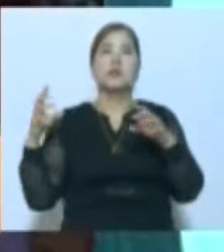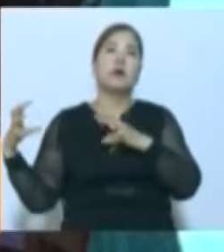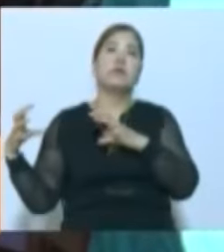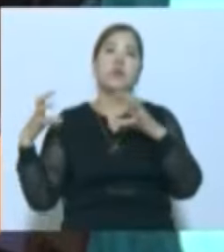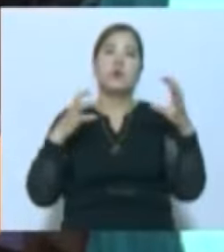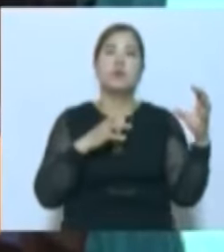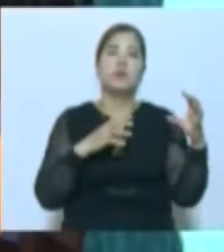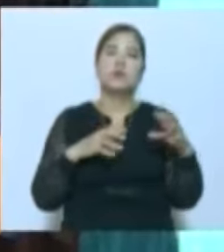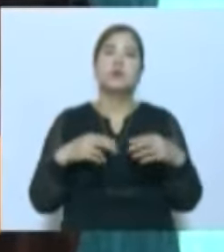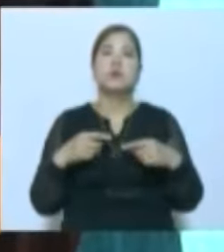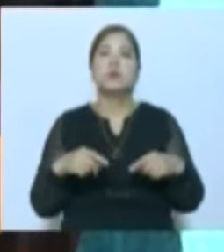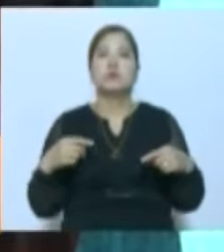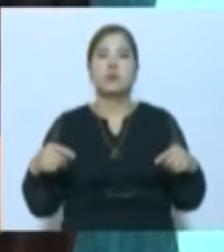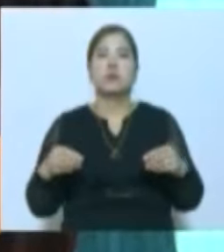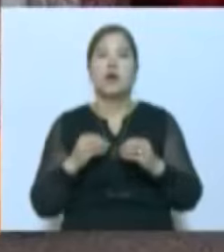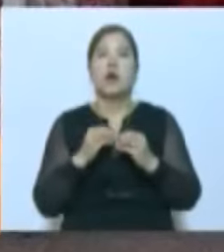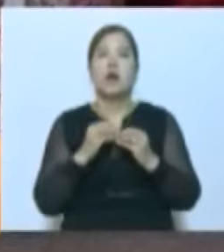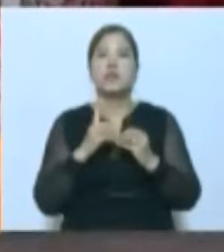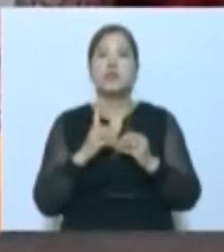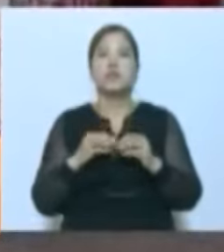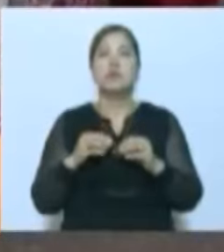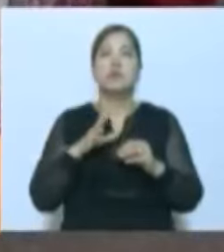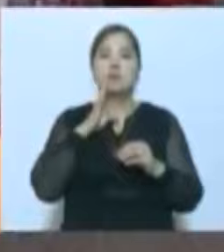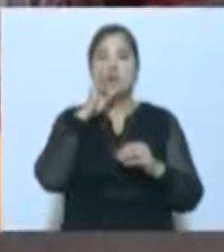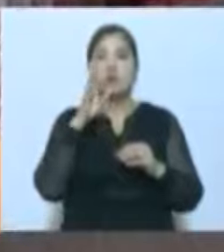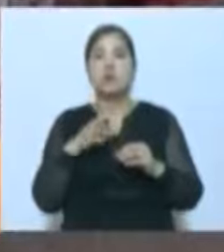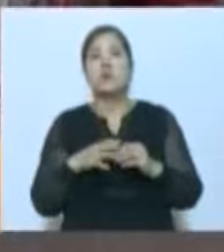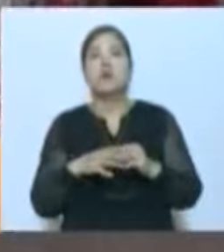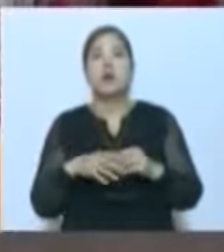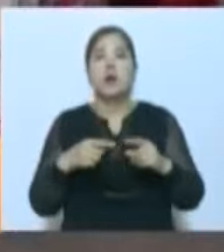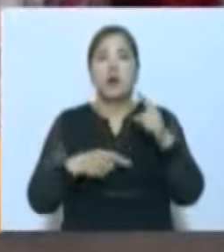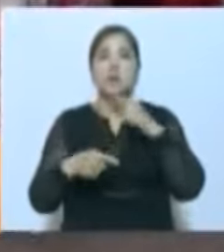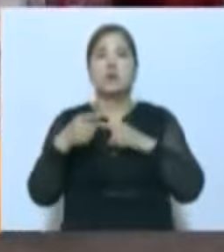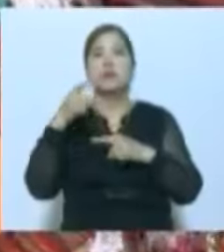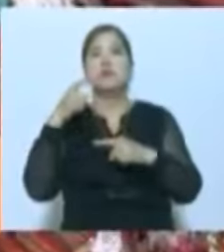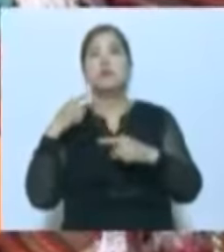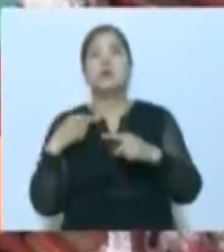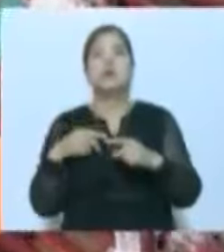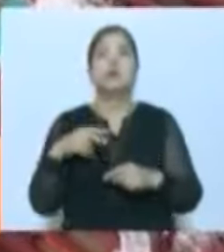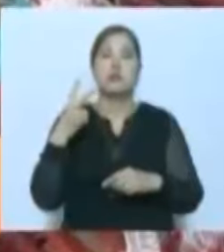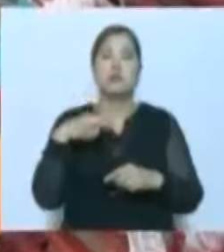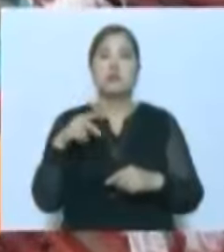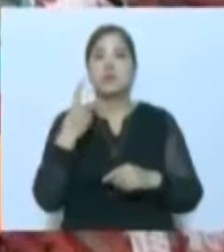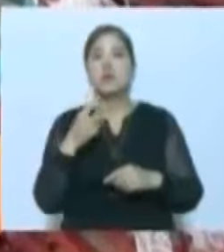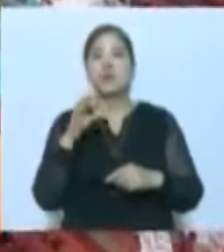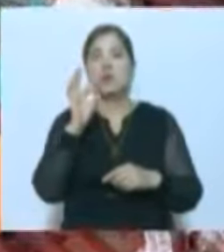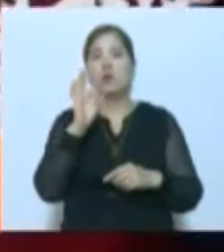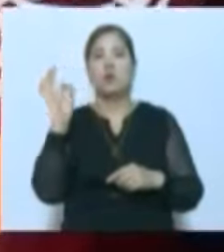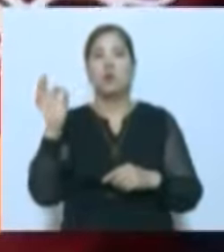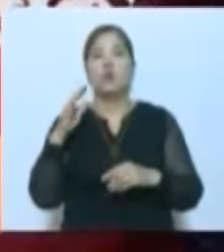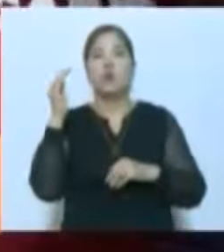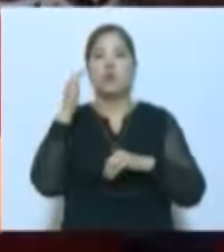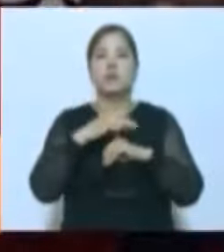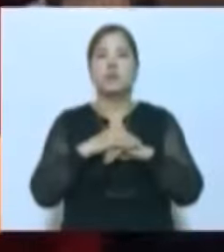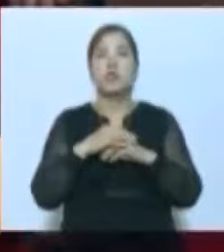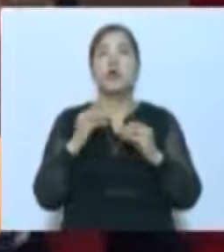курсировать 13 марта с 11 часов утра перед гостиницей Нурплаза. Обратно в город можно будет вернуться 21:00 вечера. А